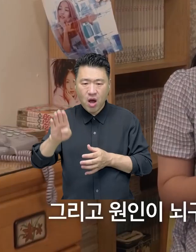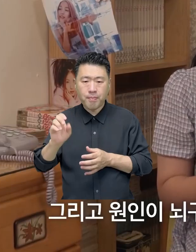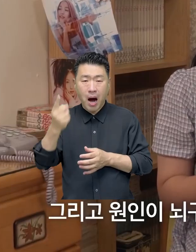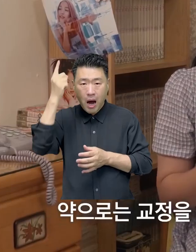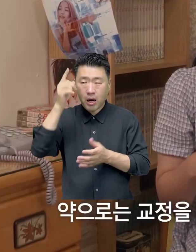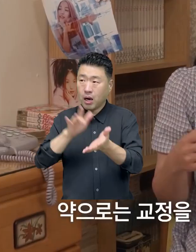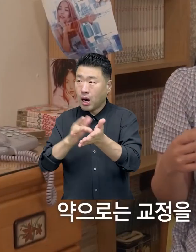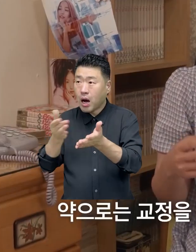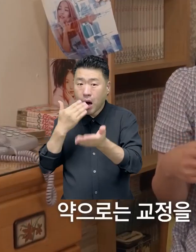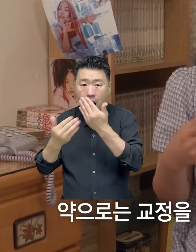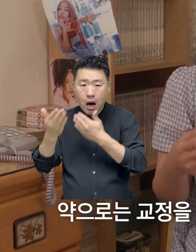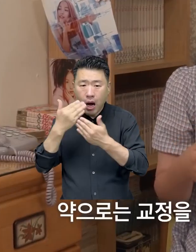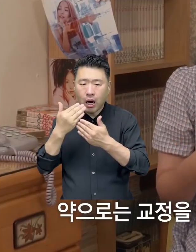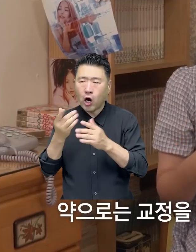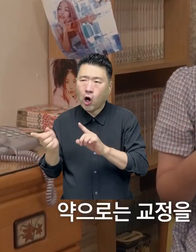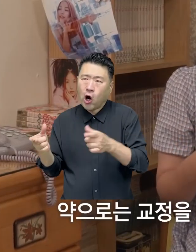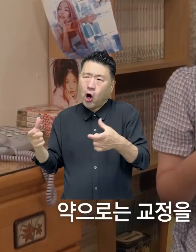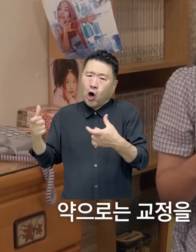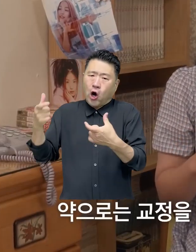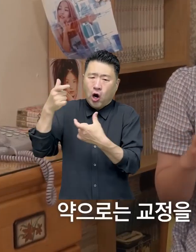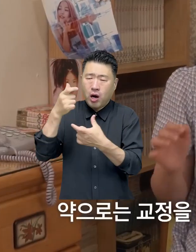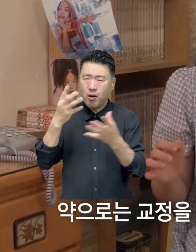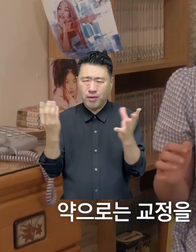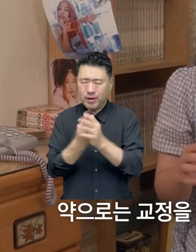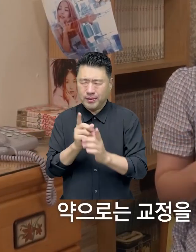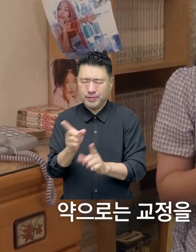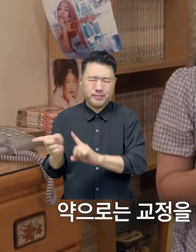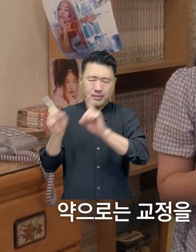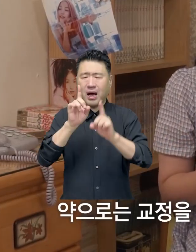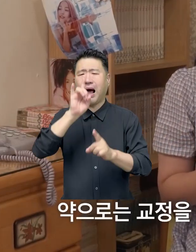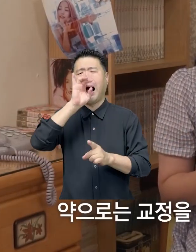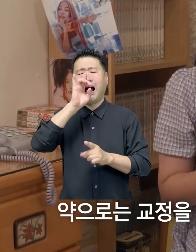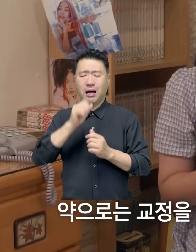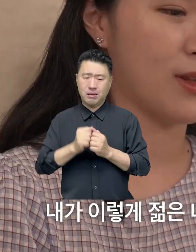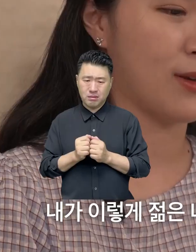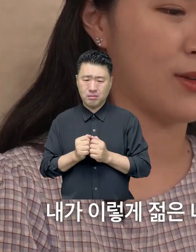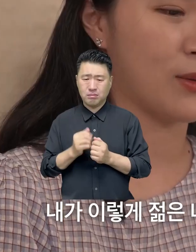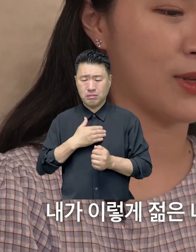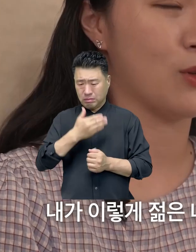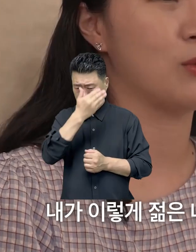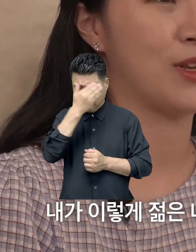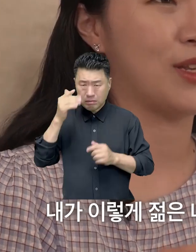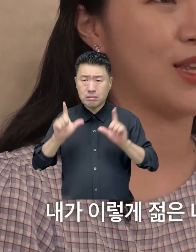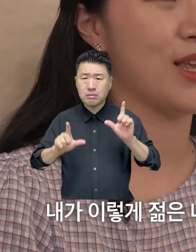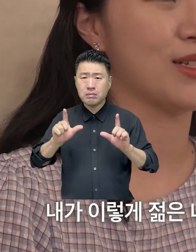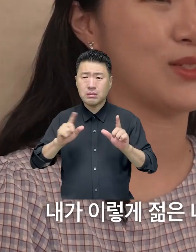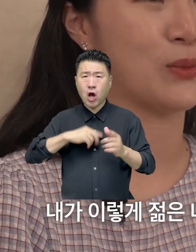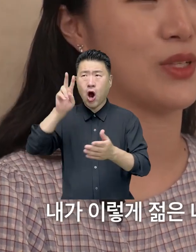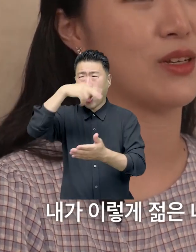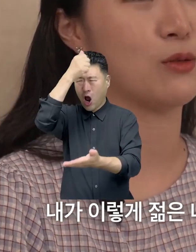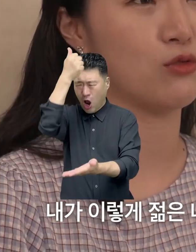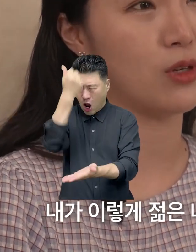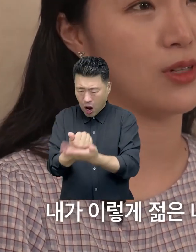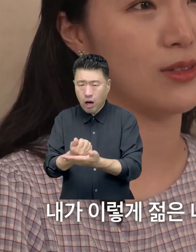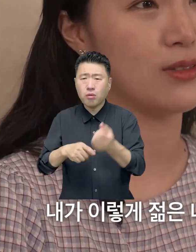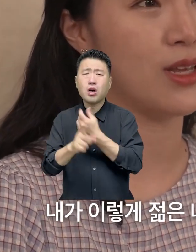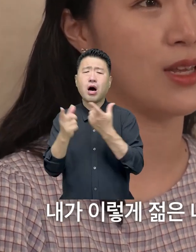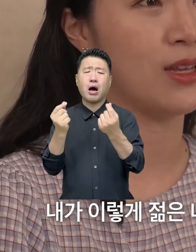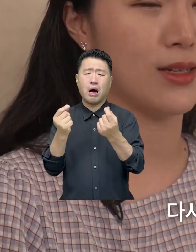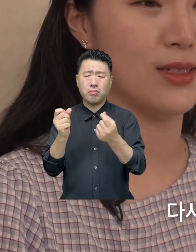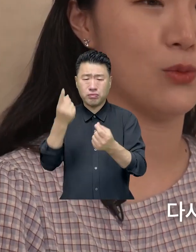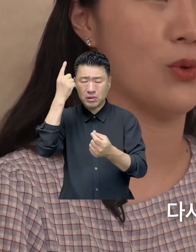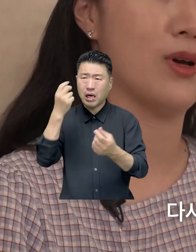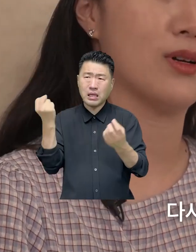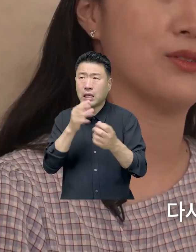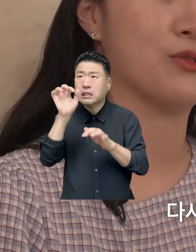있다 보니까 약으로는 이제 교정을 하는 거고 완치 개념이 없거든요. 그래서 내가 이렇게 젊은 나이에 그 정상에서 추락을